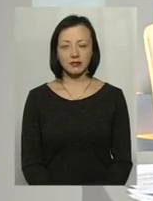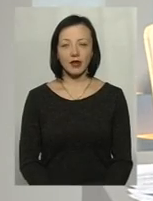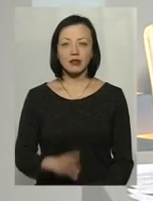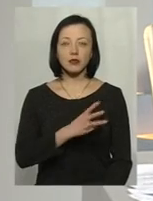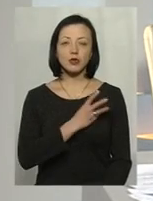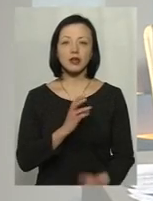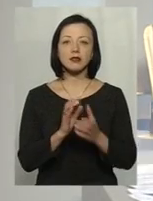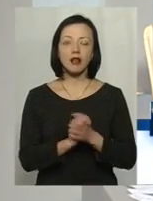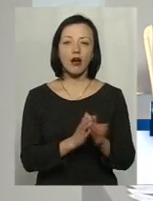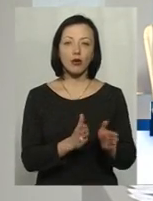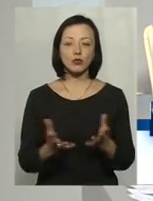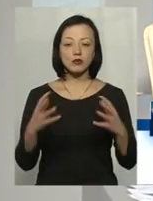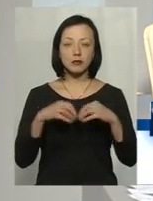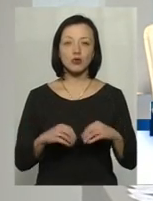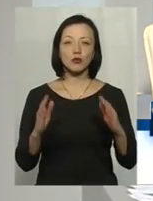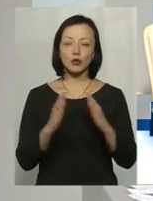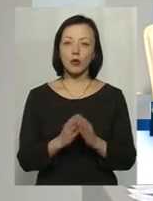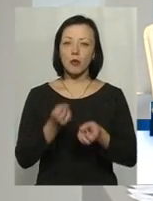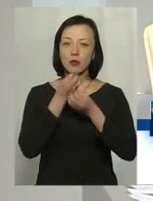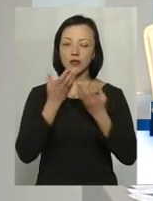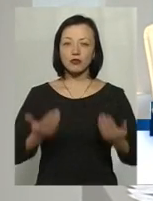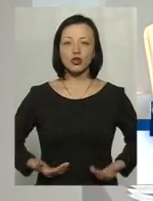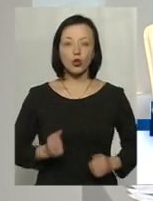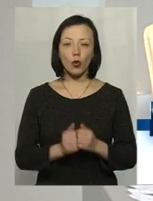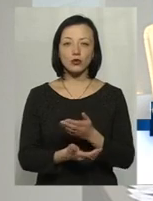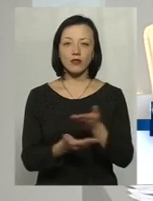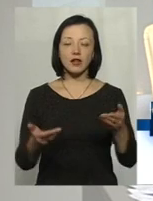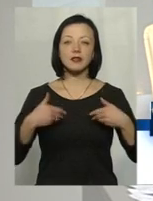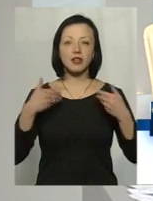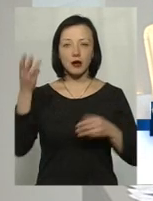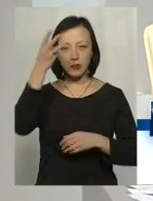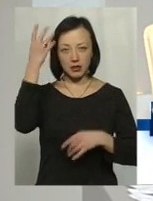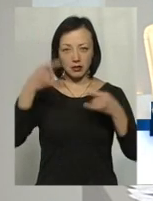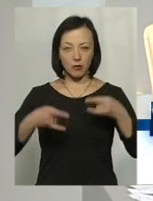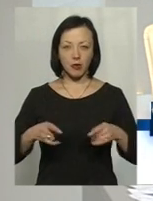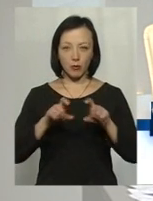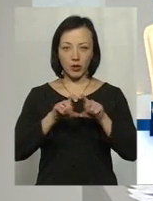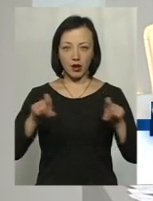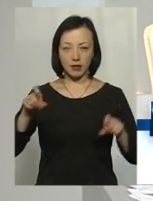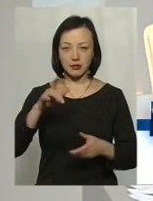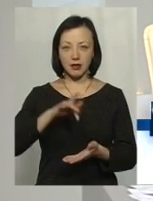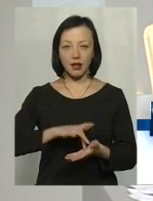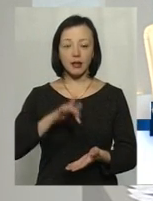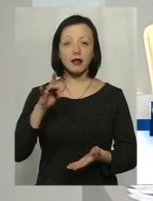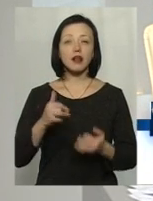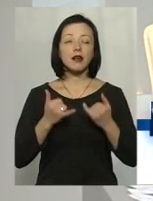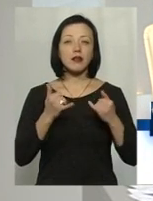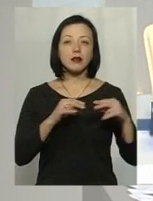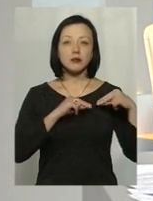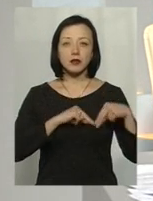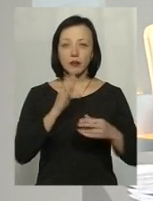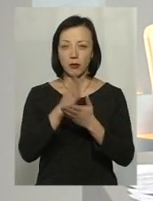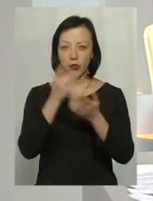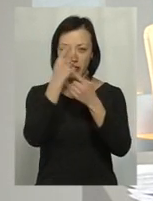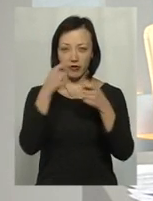побажаннями злагоди у нашому спільному домі та позитиву у житті кожного вас вітає Хмельницька телекомпанія «Поділля Центр». На часі в прямому